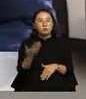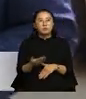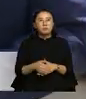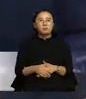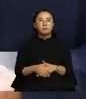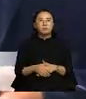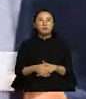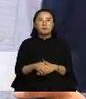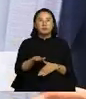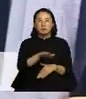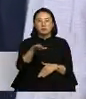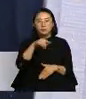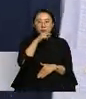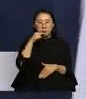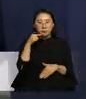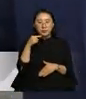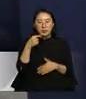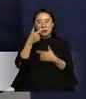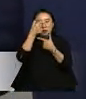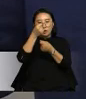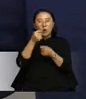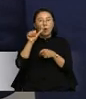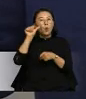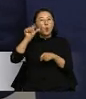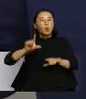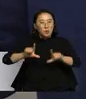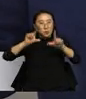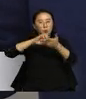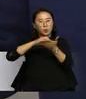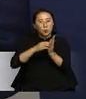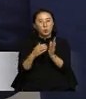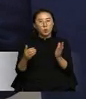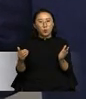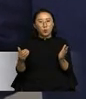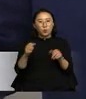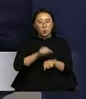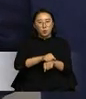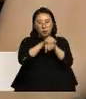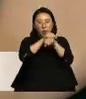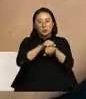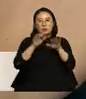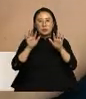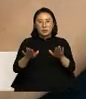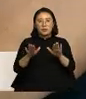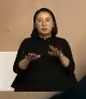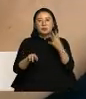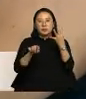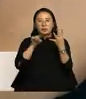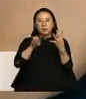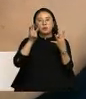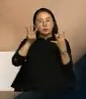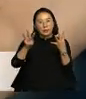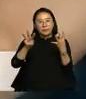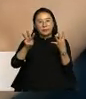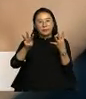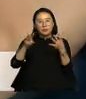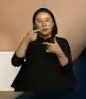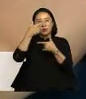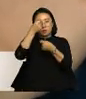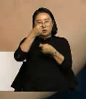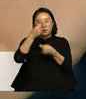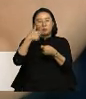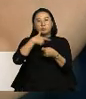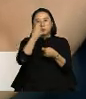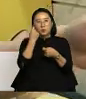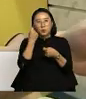계신가요? 네, 저희가 혈액 적정 보유량을 5일분으로 보고 있는데 현재 금일 기준 4.3일분을 보유하고 있어서 적정 보유량이